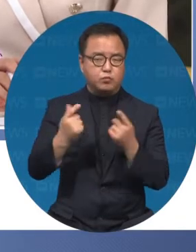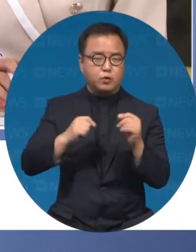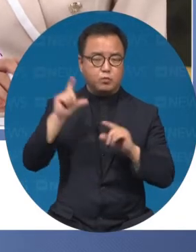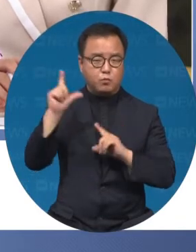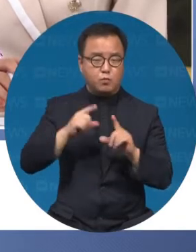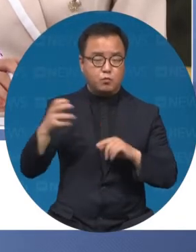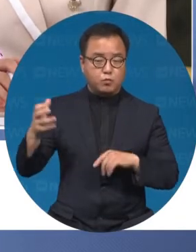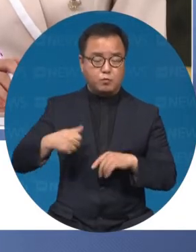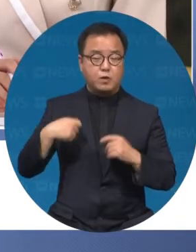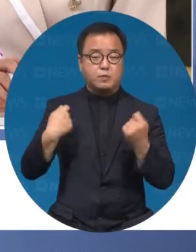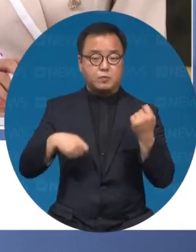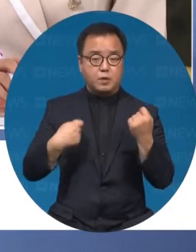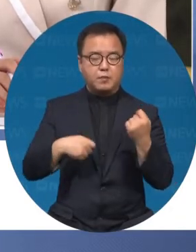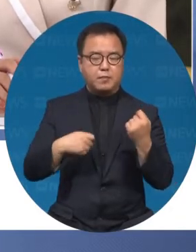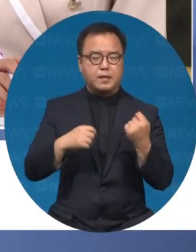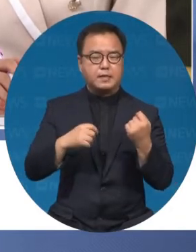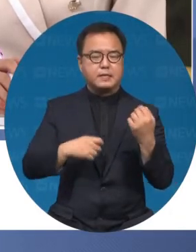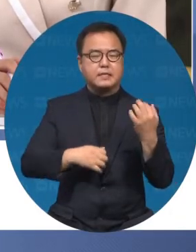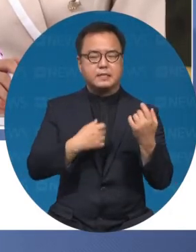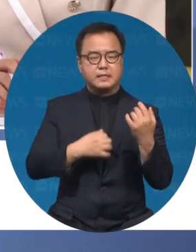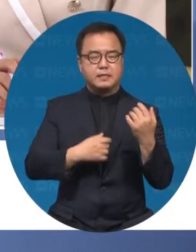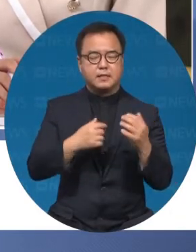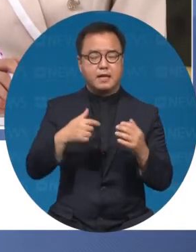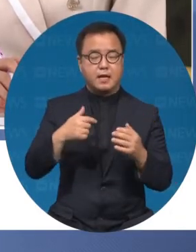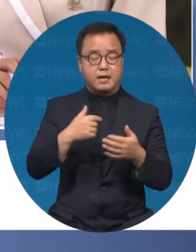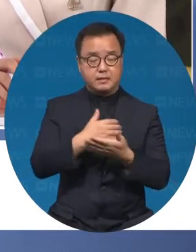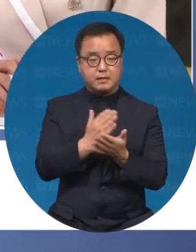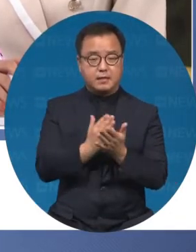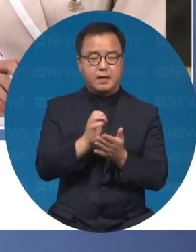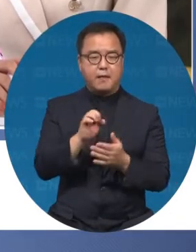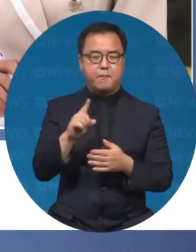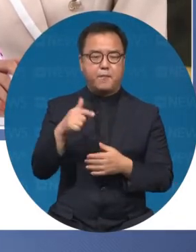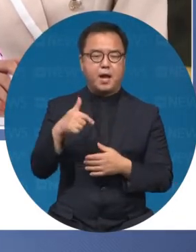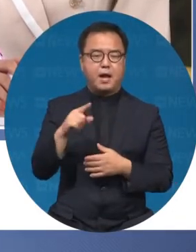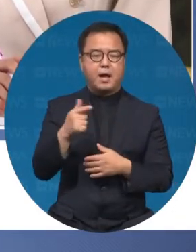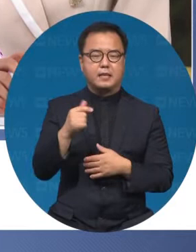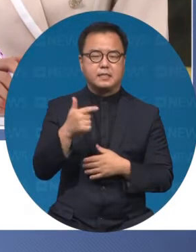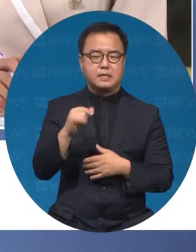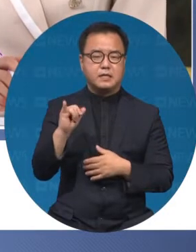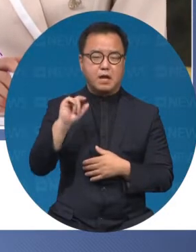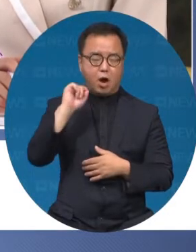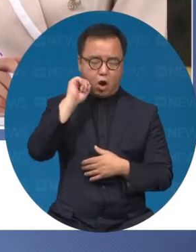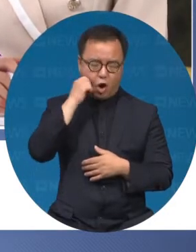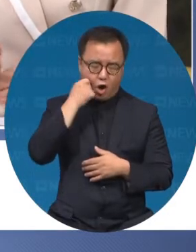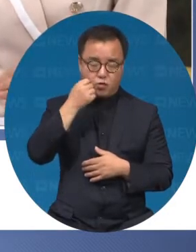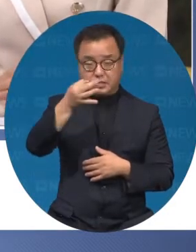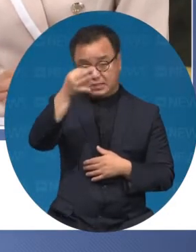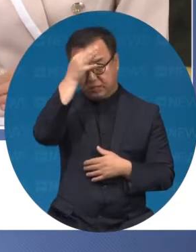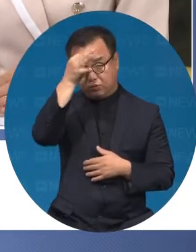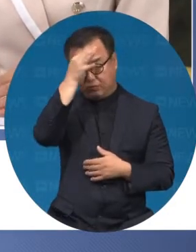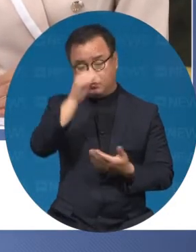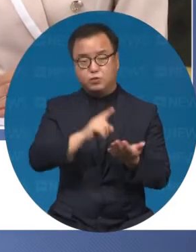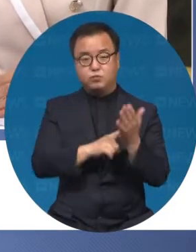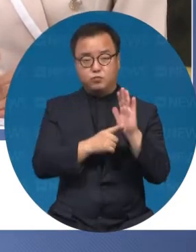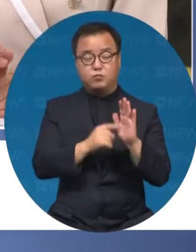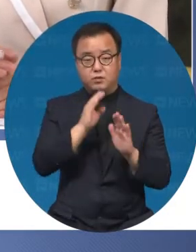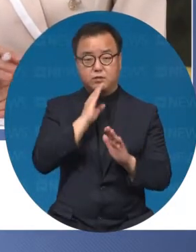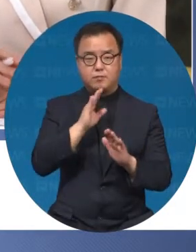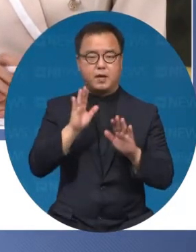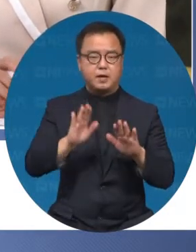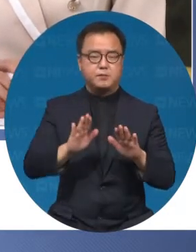기타계의 파가니니를 자처하며 어려운 테크닉을 강조한 연주로 유명합니다. 하지만 이번에 들으실 숲속의 꿈이라는